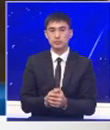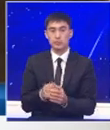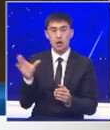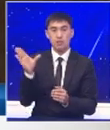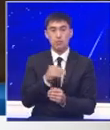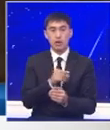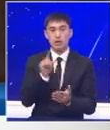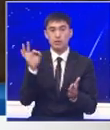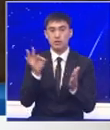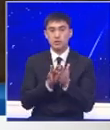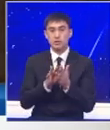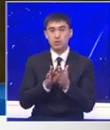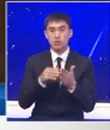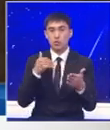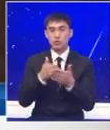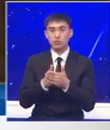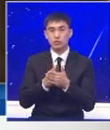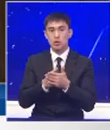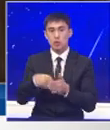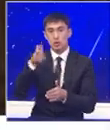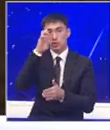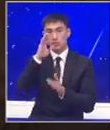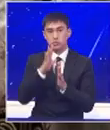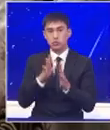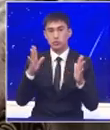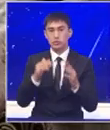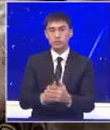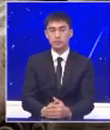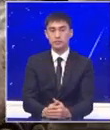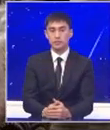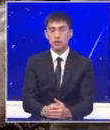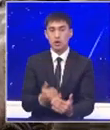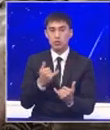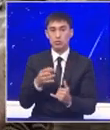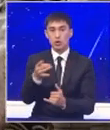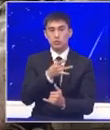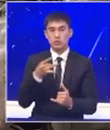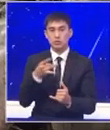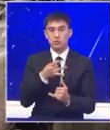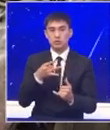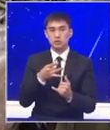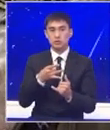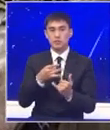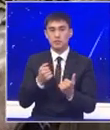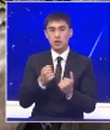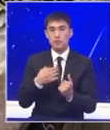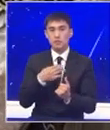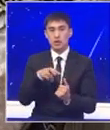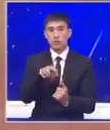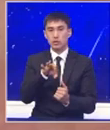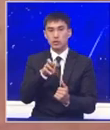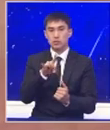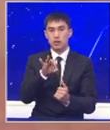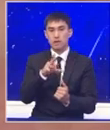Барлық мақсаттарға қол жеткізу үшін мемлекетімізге өркенді өтілейміз. Бүгін ауданын ең қарт тұрғыны сайлауда дауыс берді. Мануар